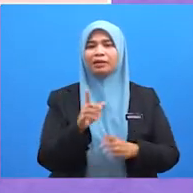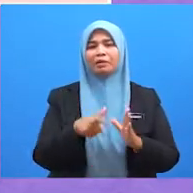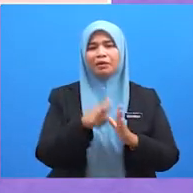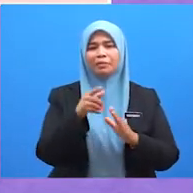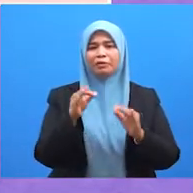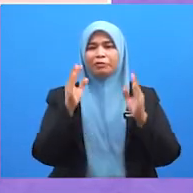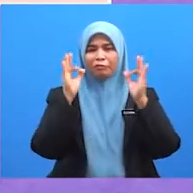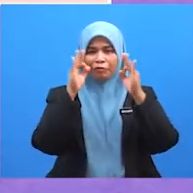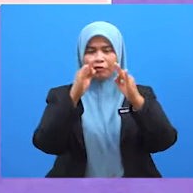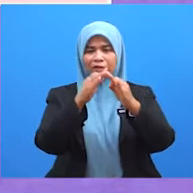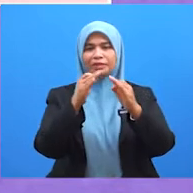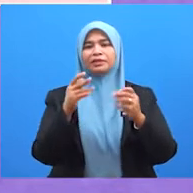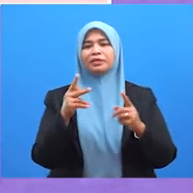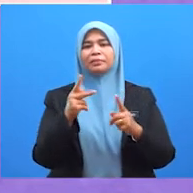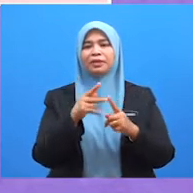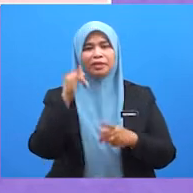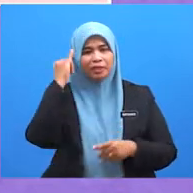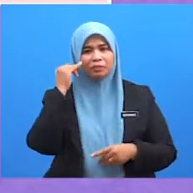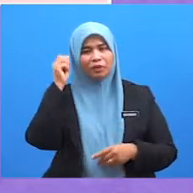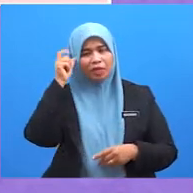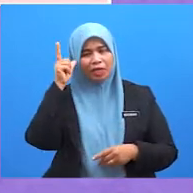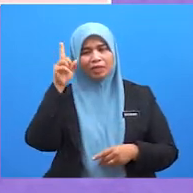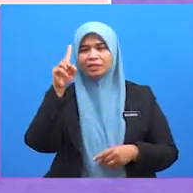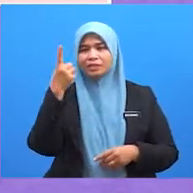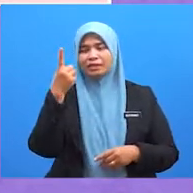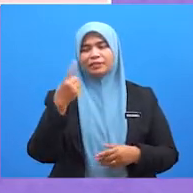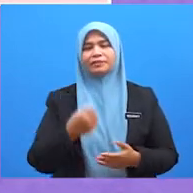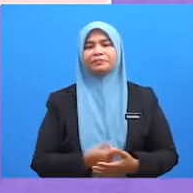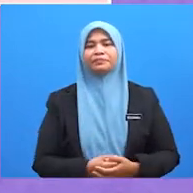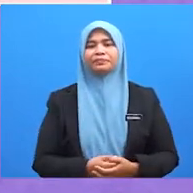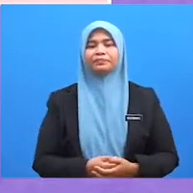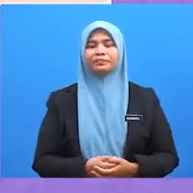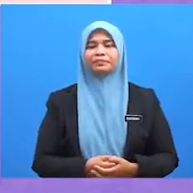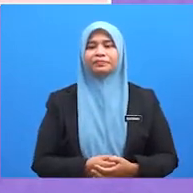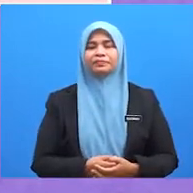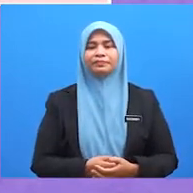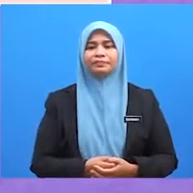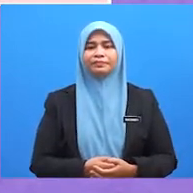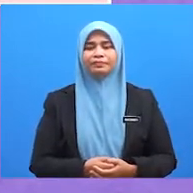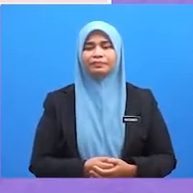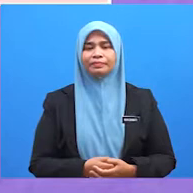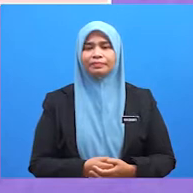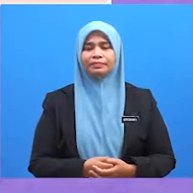menjurus kepada ilmu akli iaitu berteraskan ilmu akal.